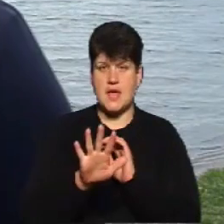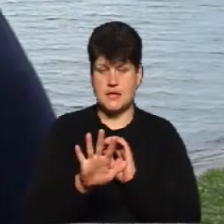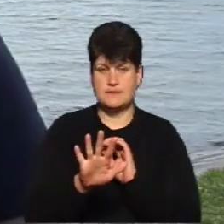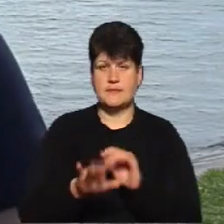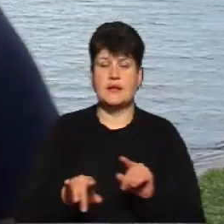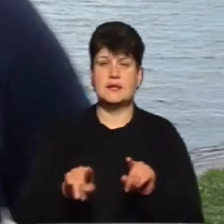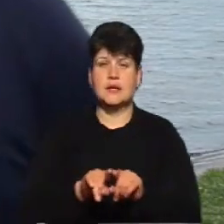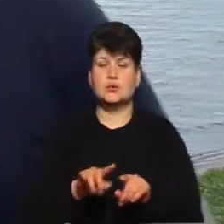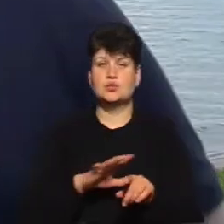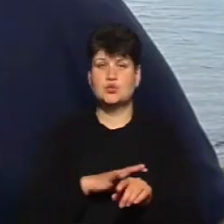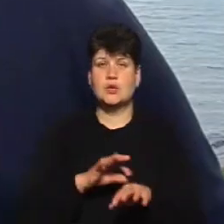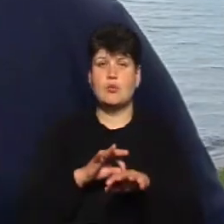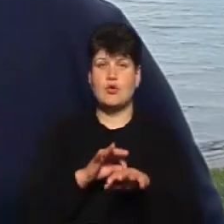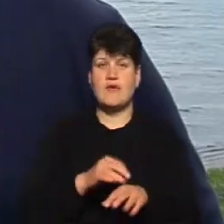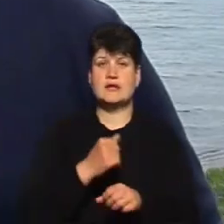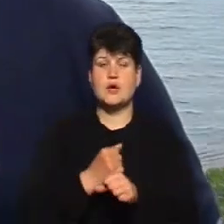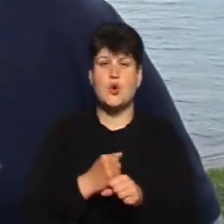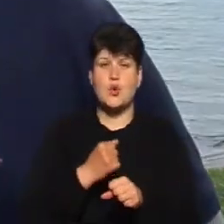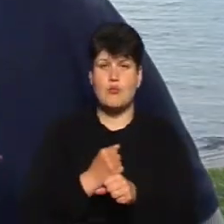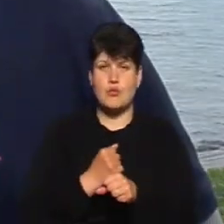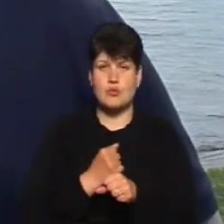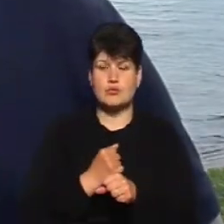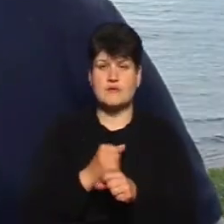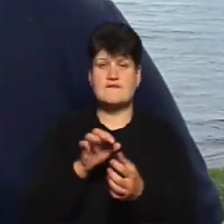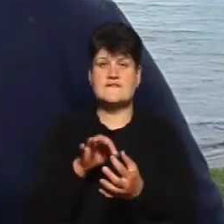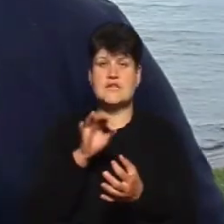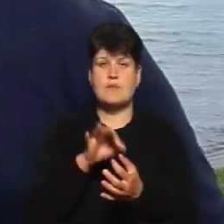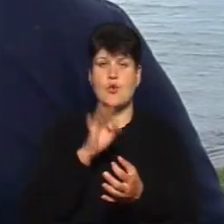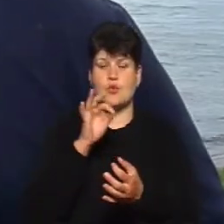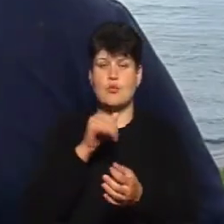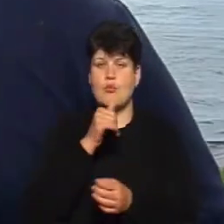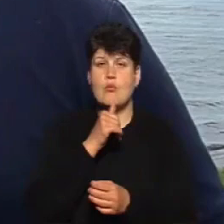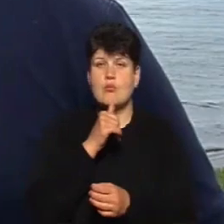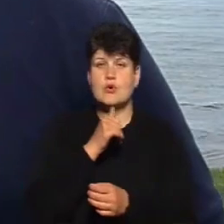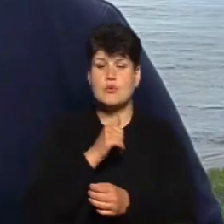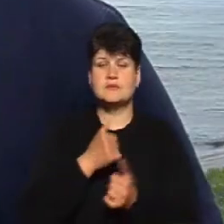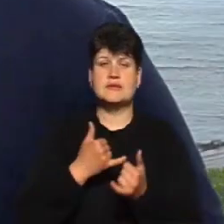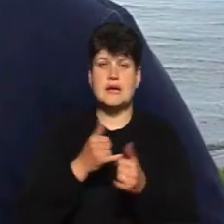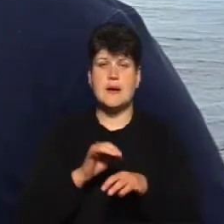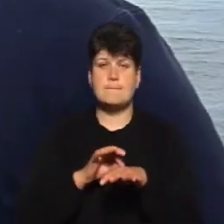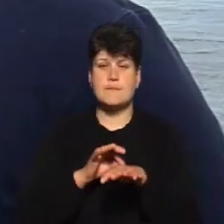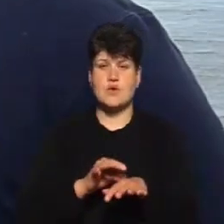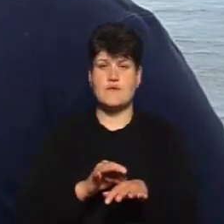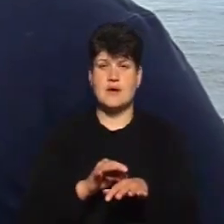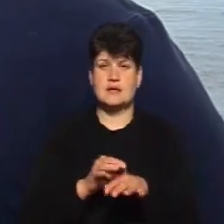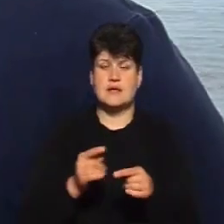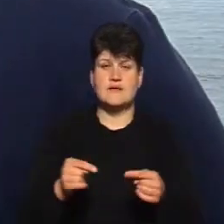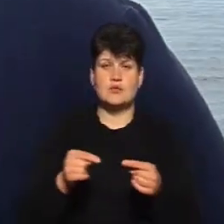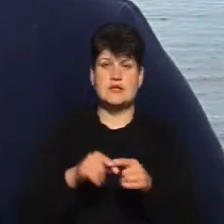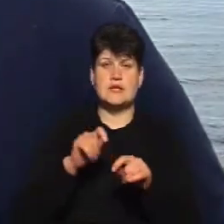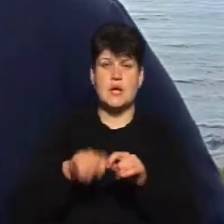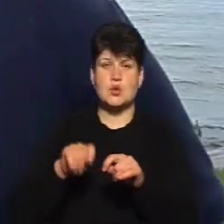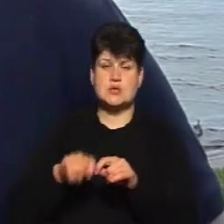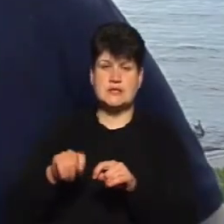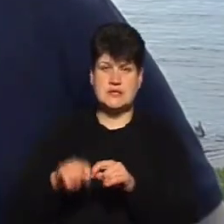проведені роботи з відбору проб для проведення відповідних досліджень на